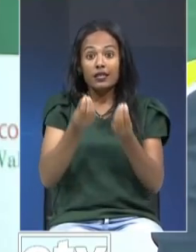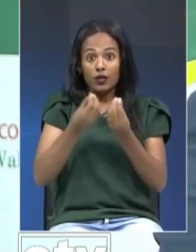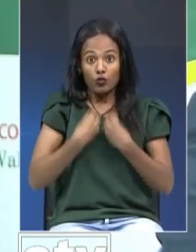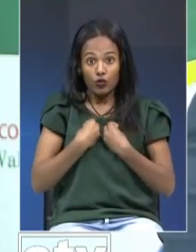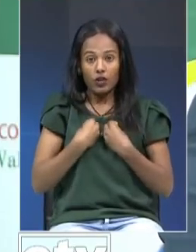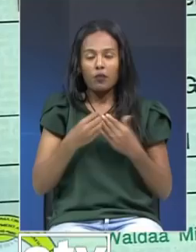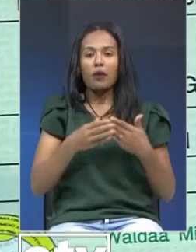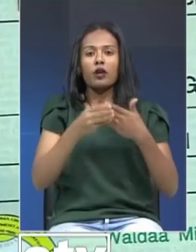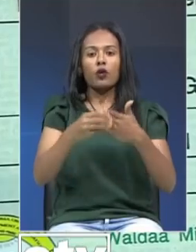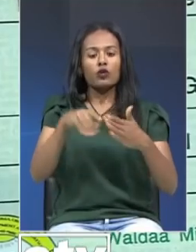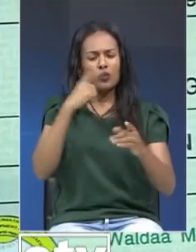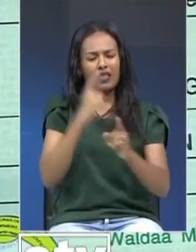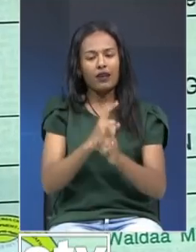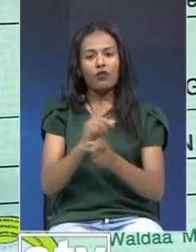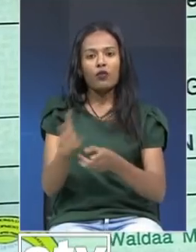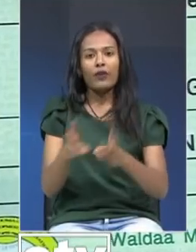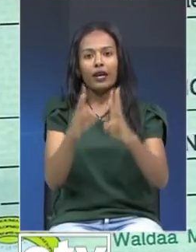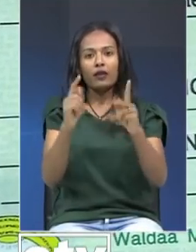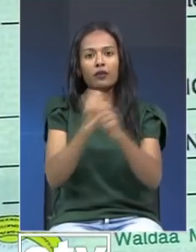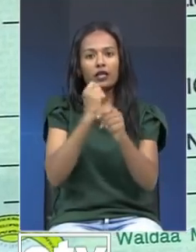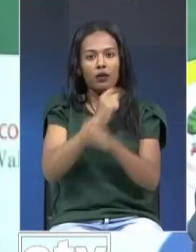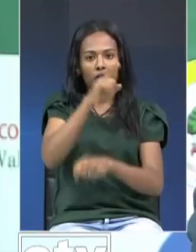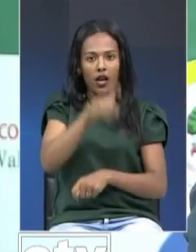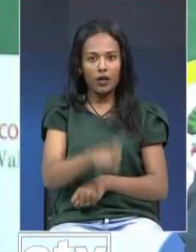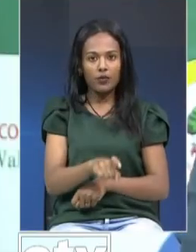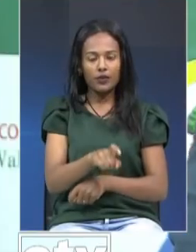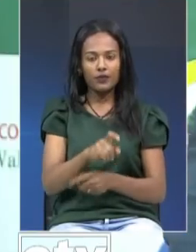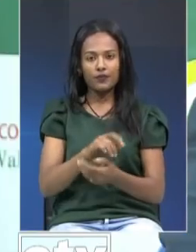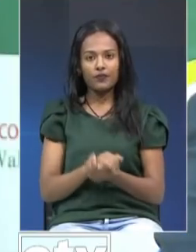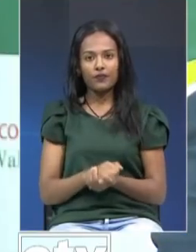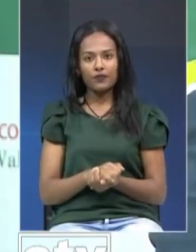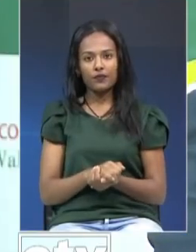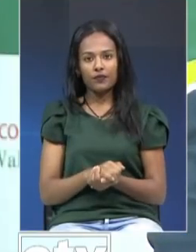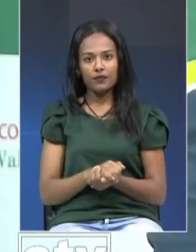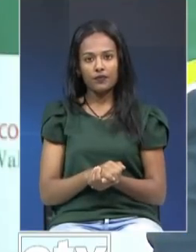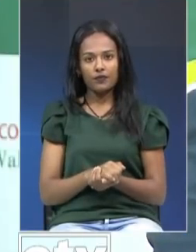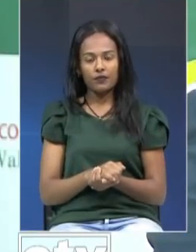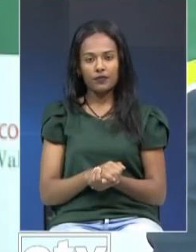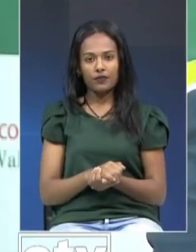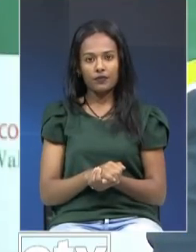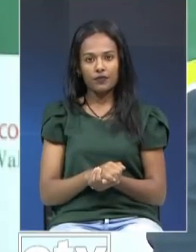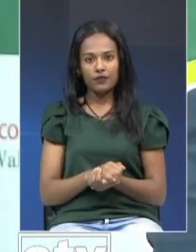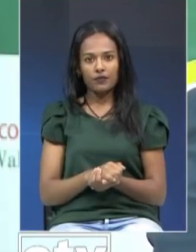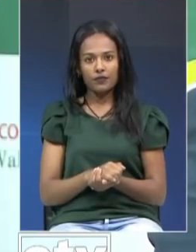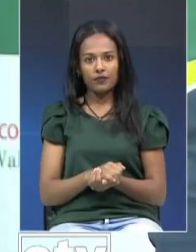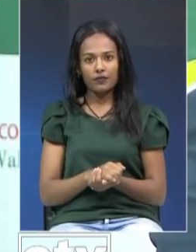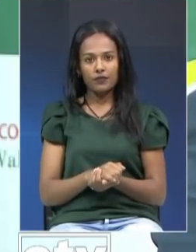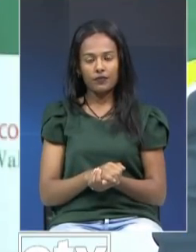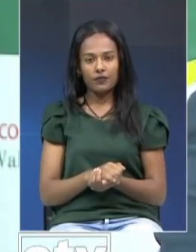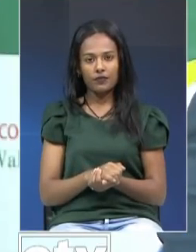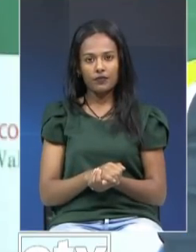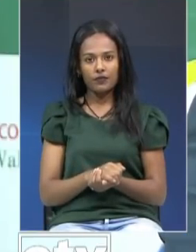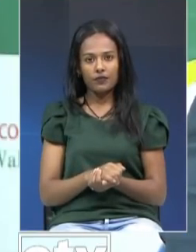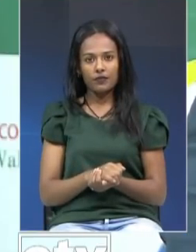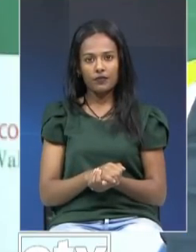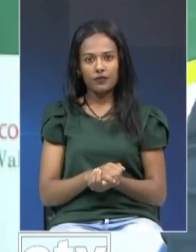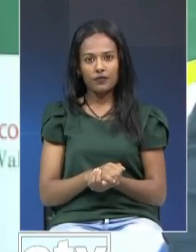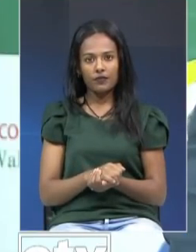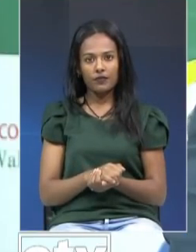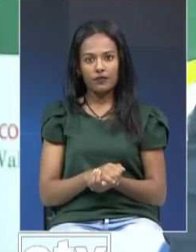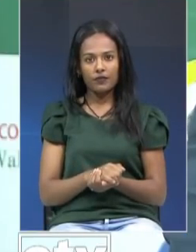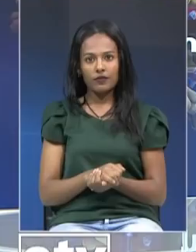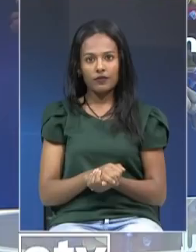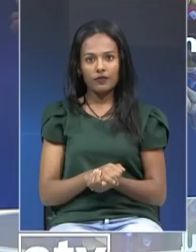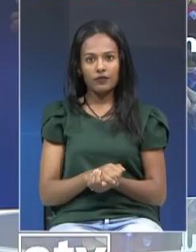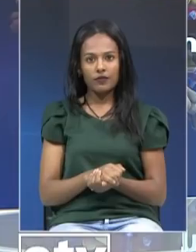መመሪያዎች በተገቢው መንገድ መተግበር አለብን። ከሰጡ ማንናኖ ኬኛ ካለቲውን ካመንከነ ወፍገኑ ጭማዳኑ ጂቲኩ ደንደው